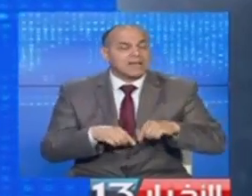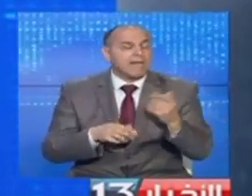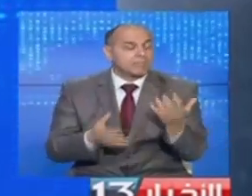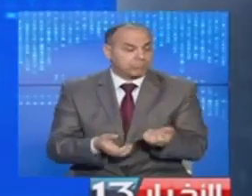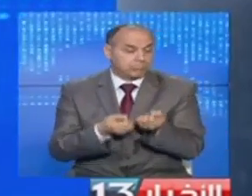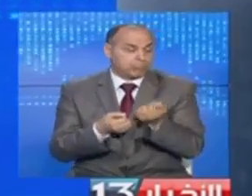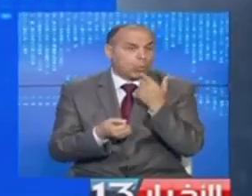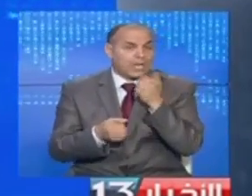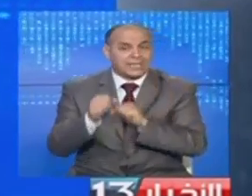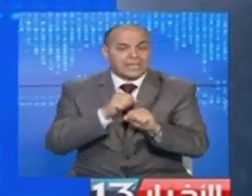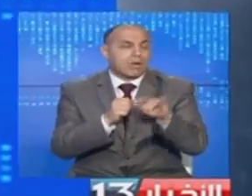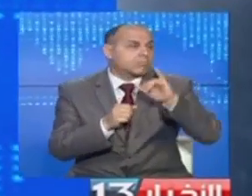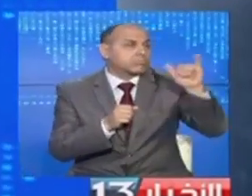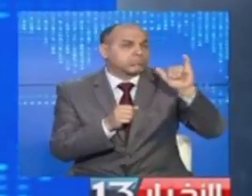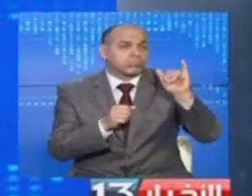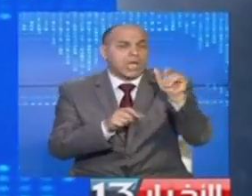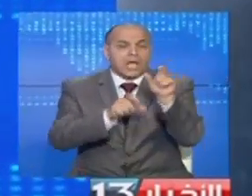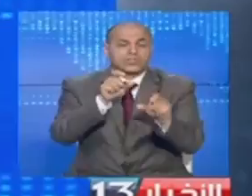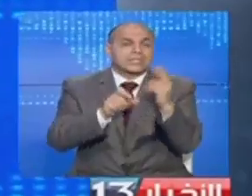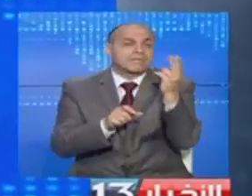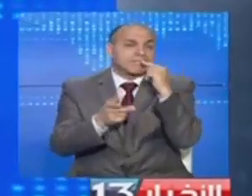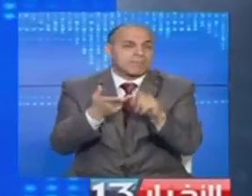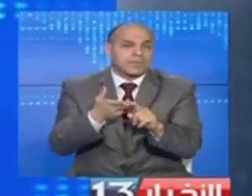التدارك وتنظيم رحلات لهؤلاء؟